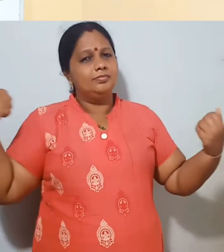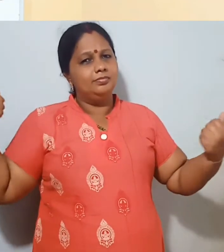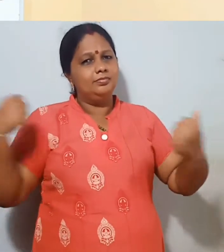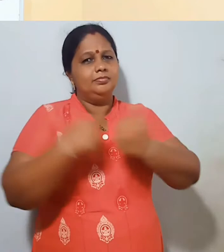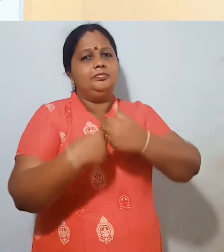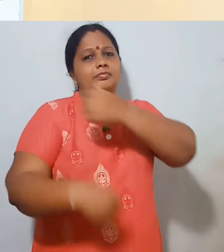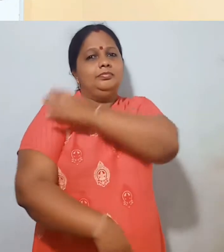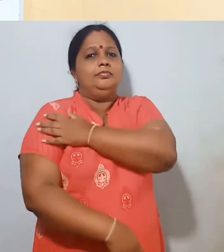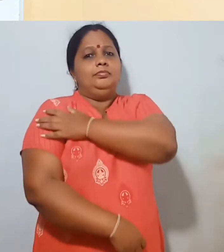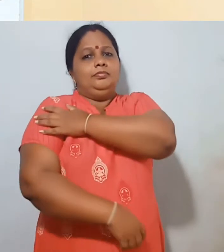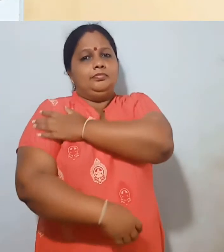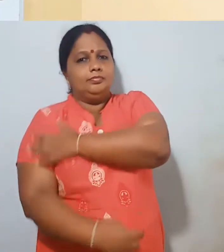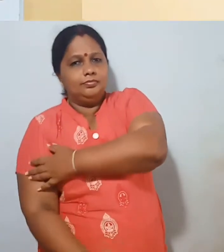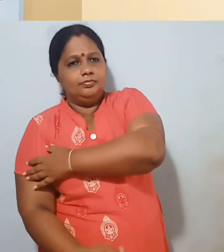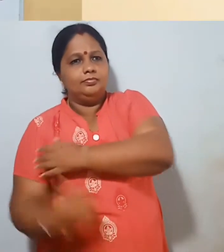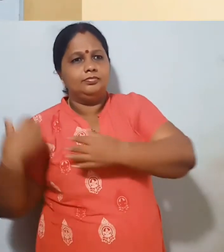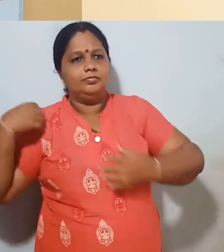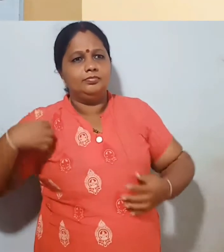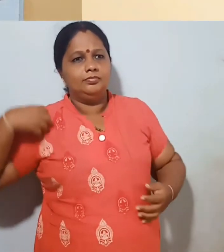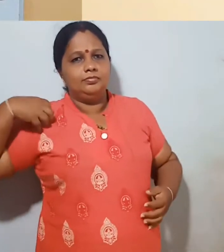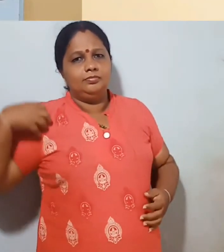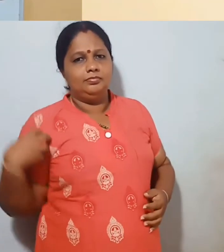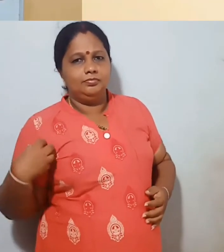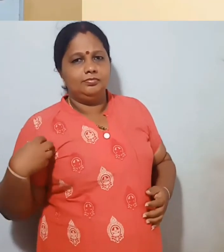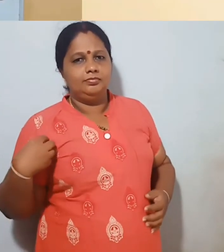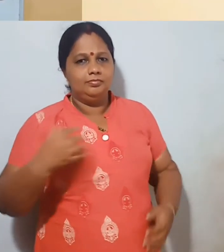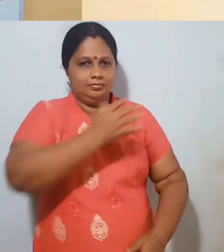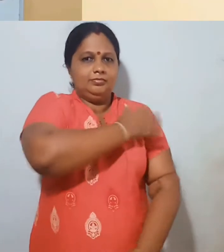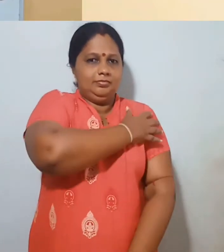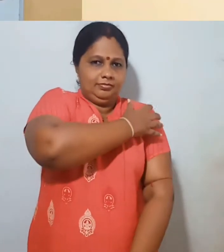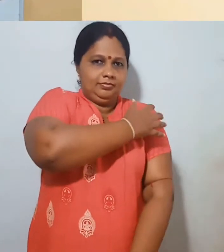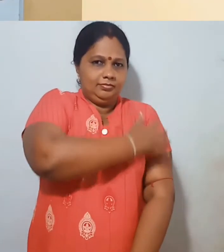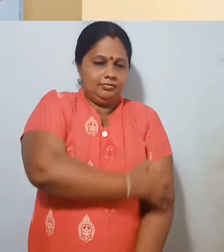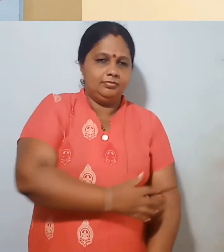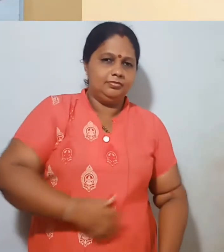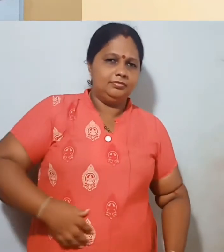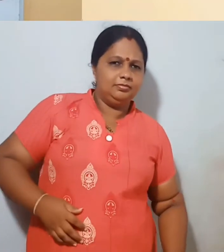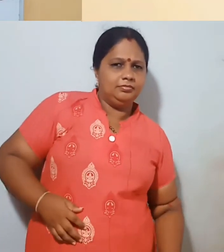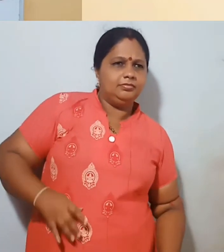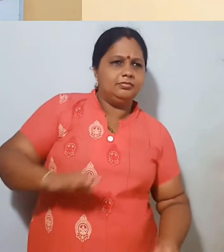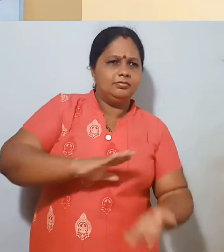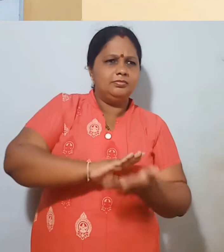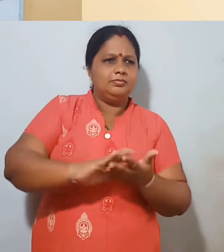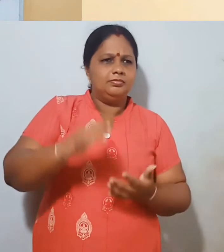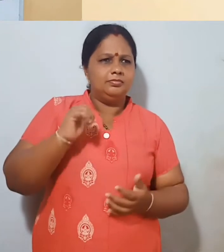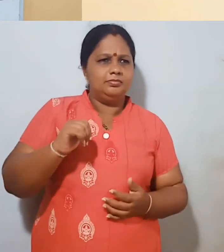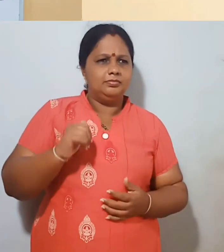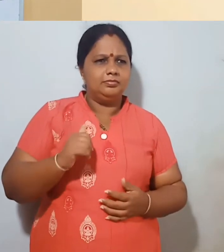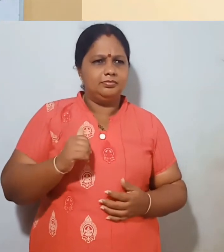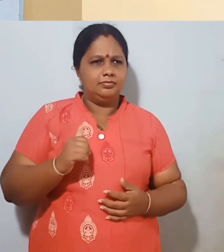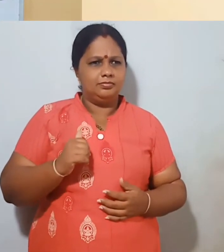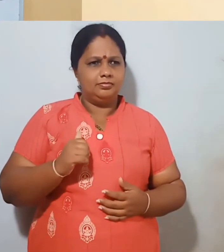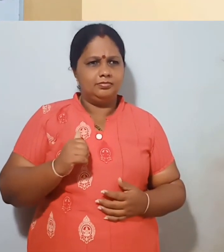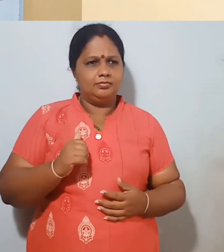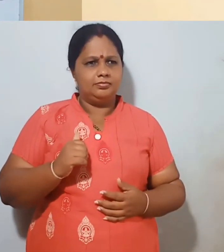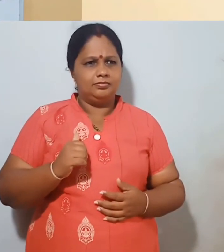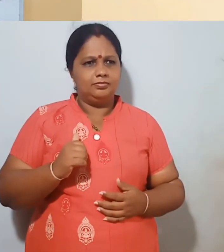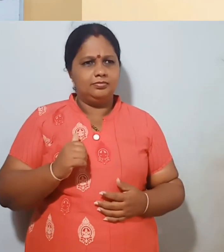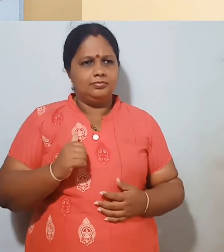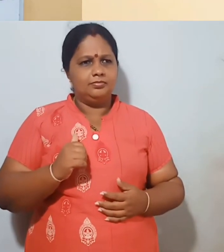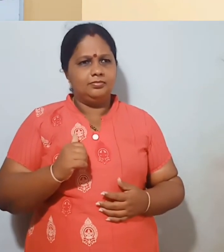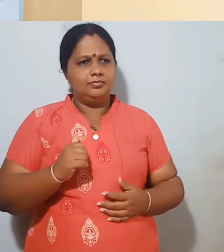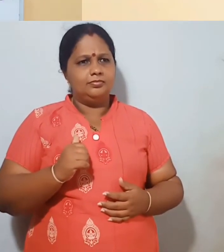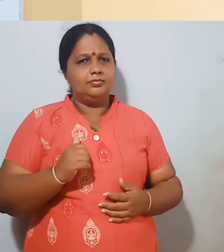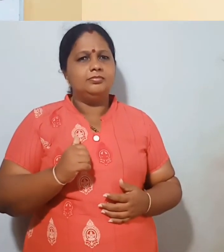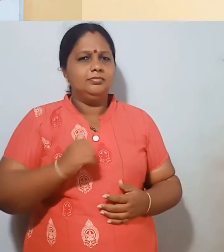இது கடும் வேதனையா உண்டா இருக்கு, கை இப்படி கீழே இருக்கு. அப்ப இதுக்கு செய்யக்கூடிய முதலுதவி நீங்க ஒரு கழுத்துல ஒரு அகலமான துணி துண்டை போட்டு